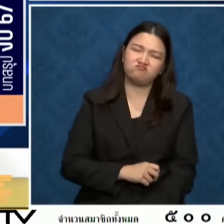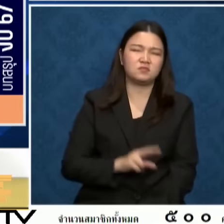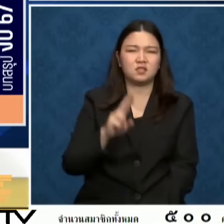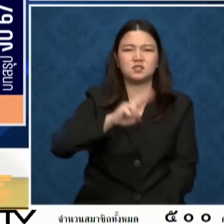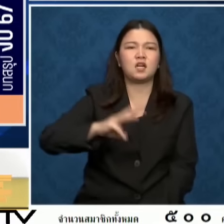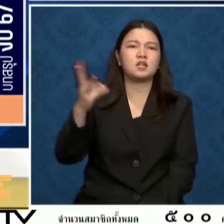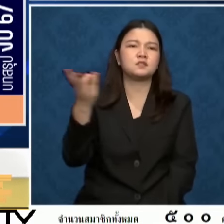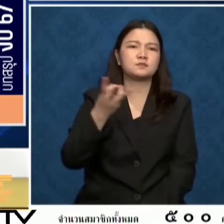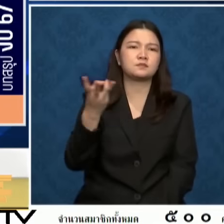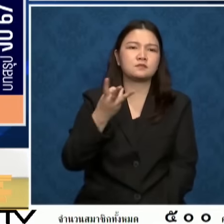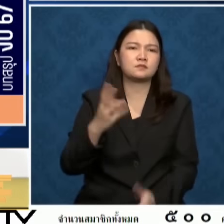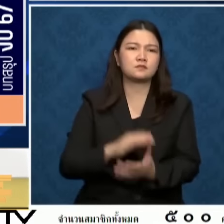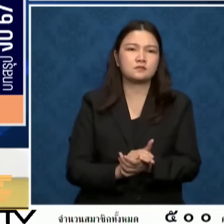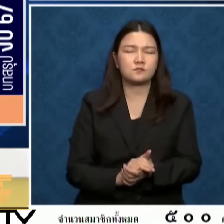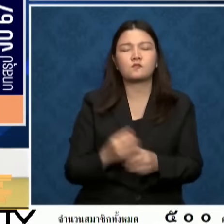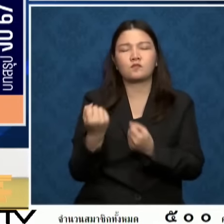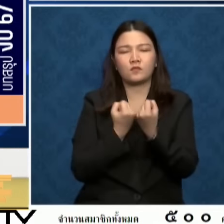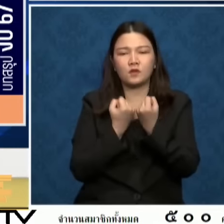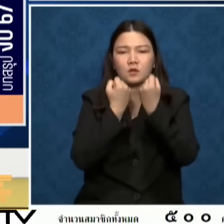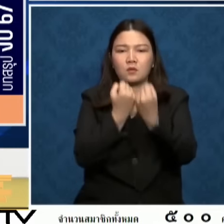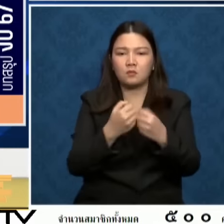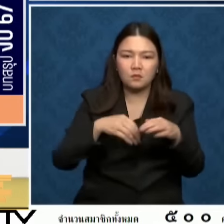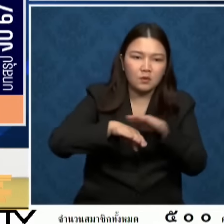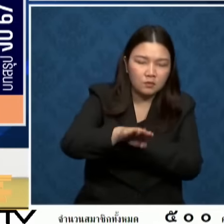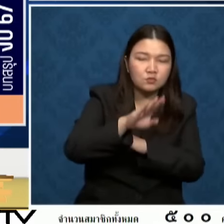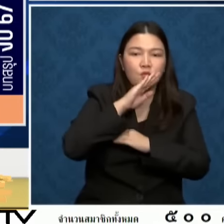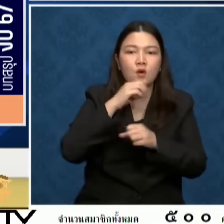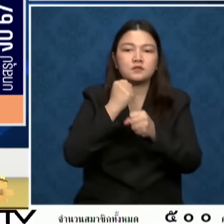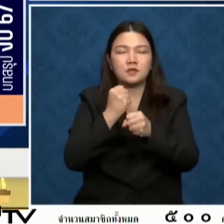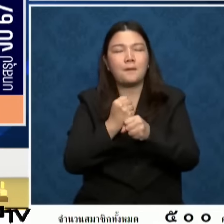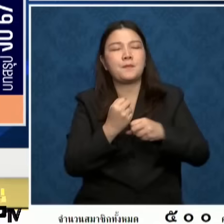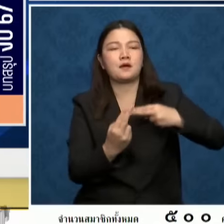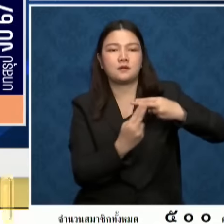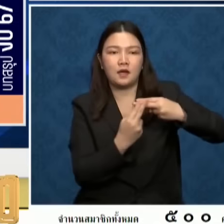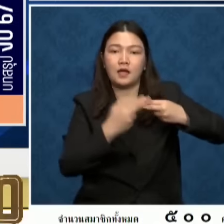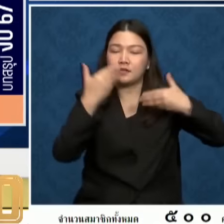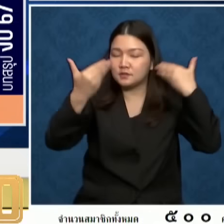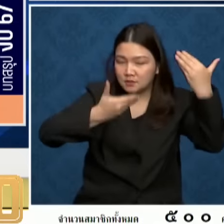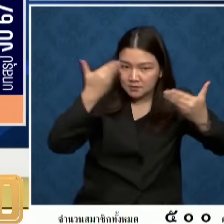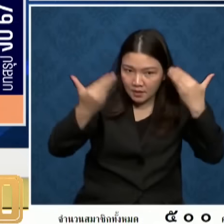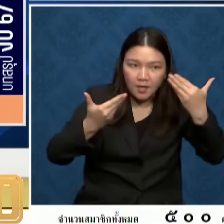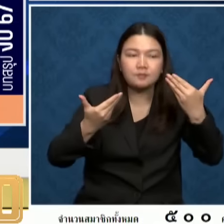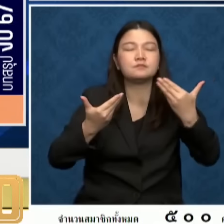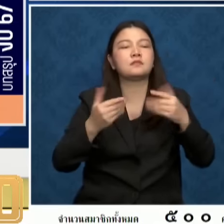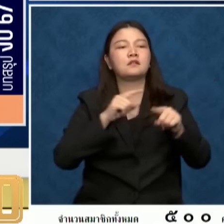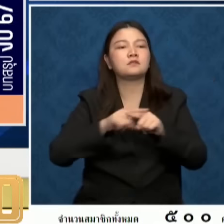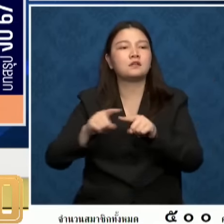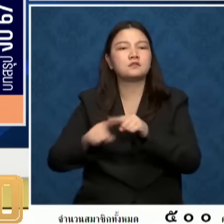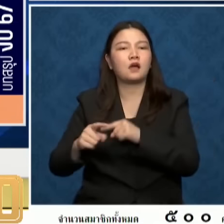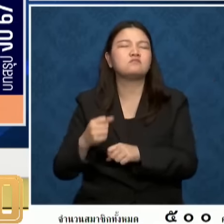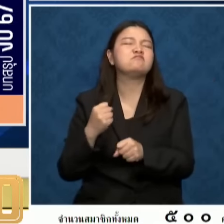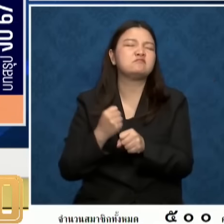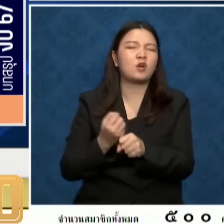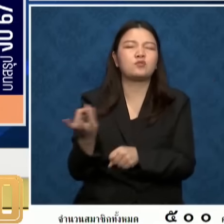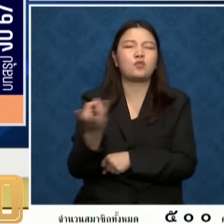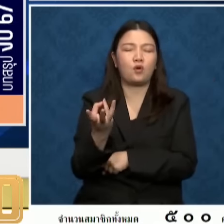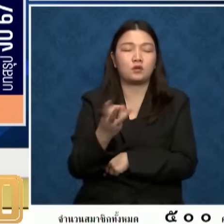ใช้เลยครัท่านนานๆออกที ไปงานกาชาต matte acred